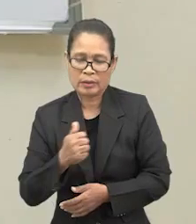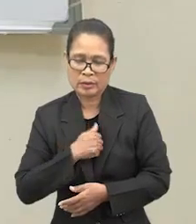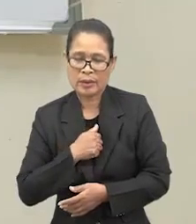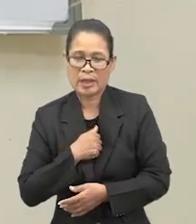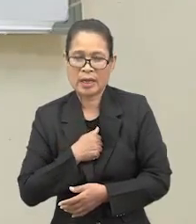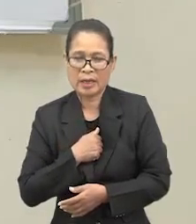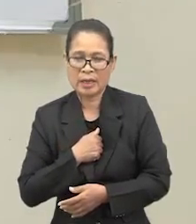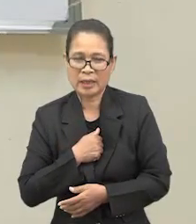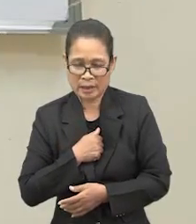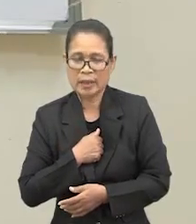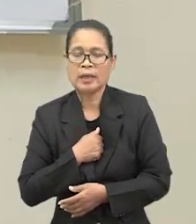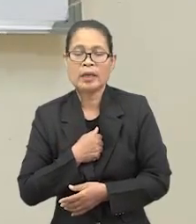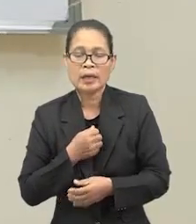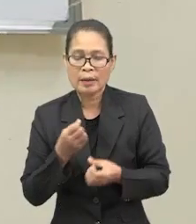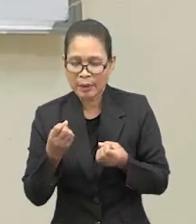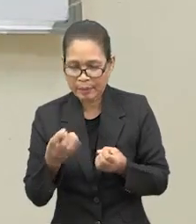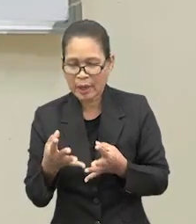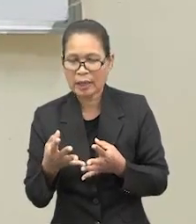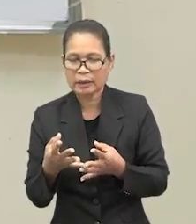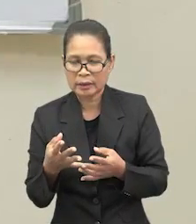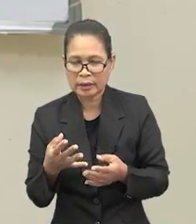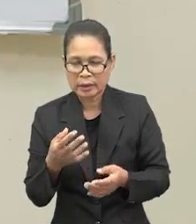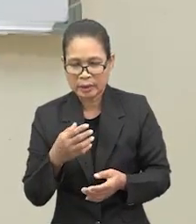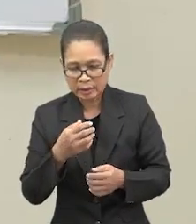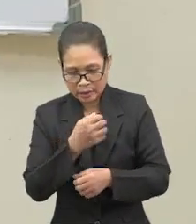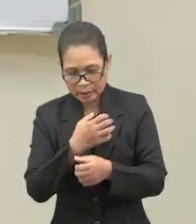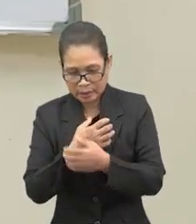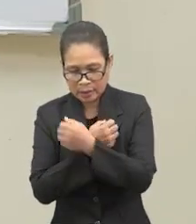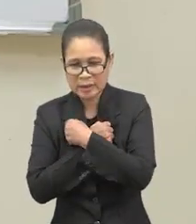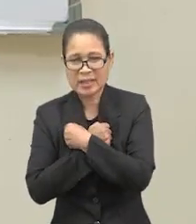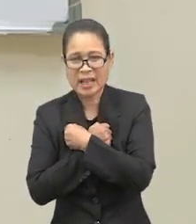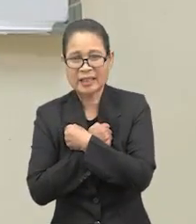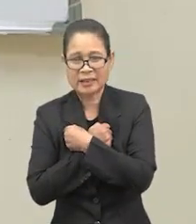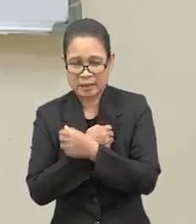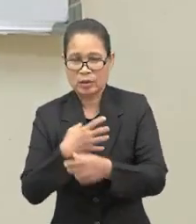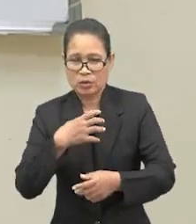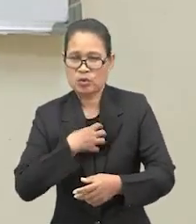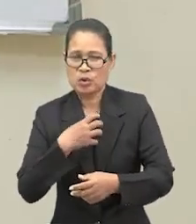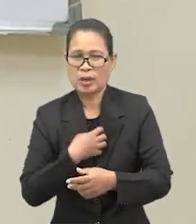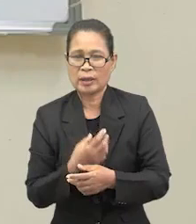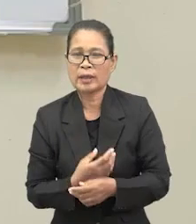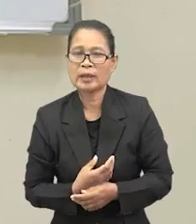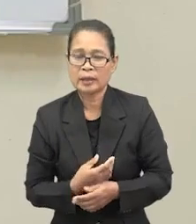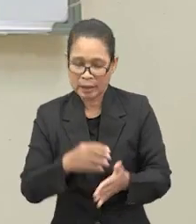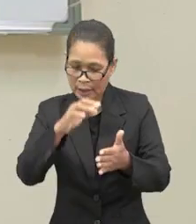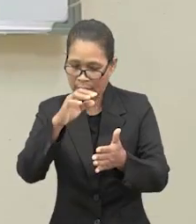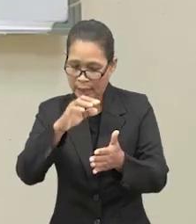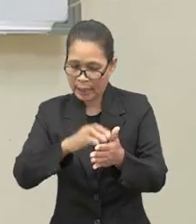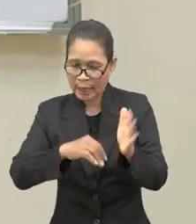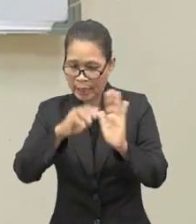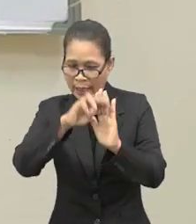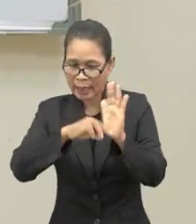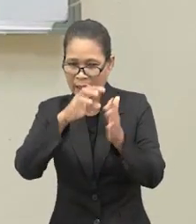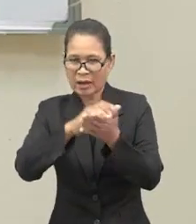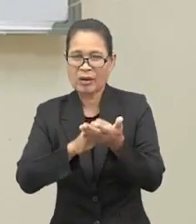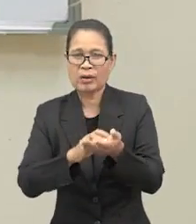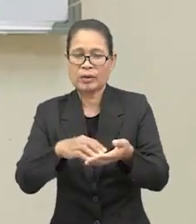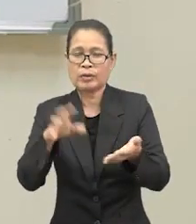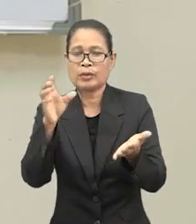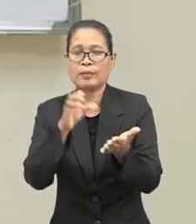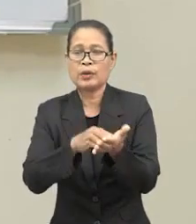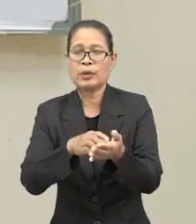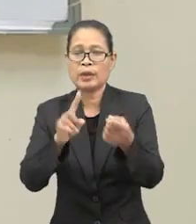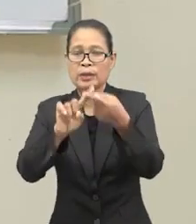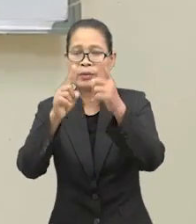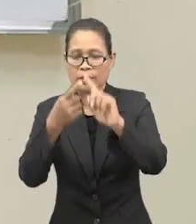bằng cao là bạc lấy mùi để khuôn ấy đã lệch mà đã tới tại mê riêng dưỡng cứ mê riêng cả đó chẳng luôn tù dịp